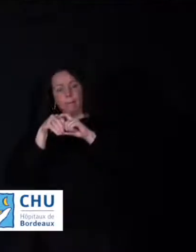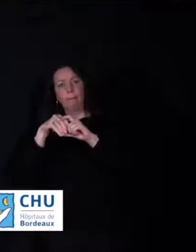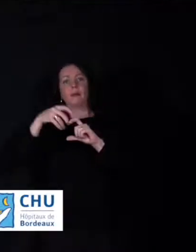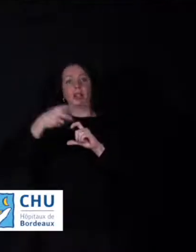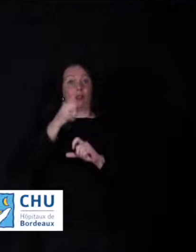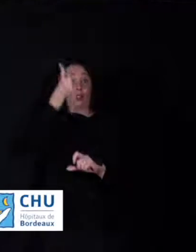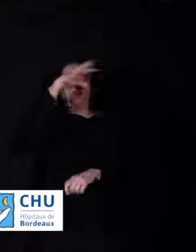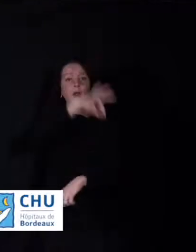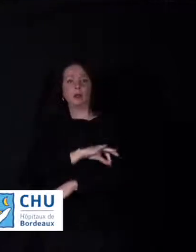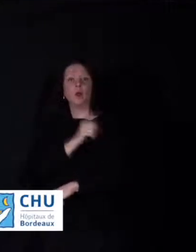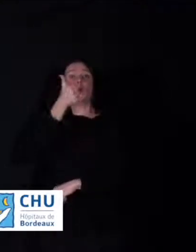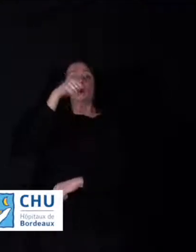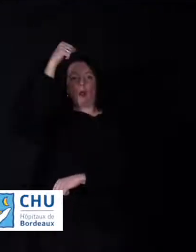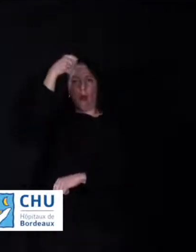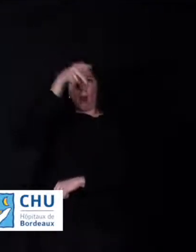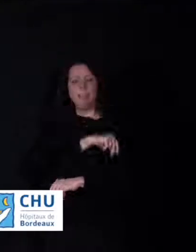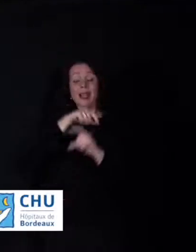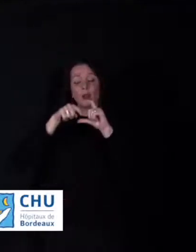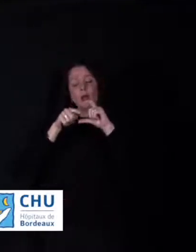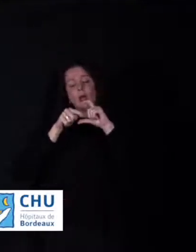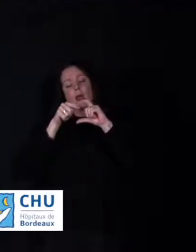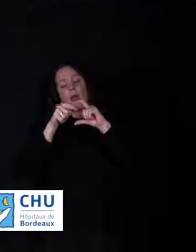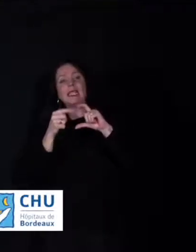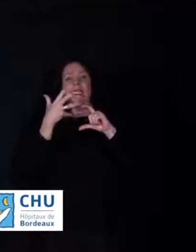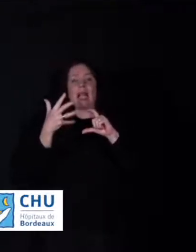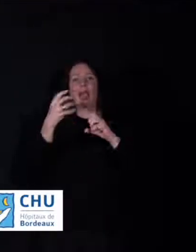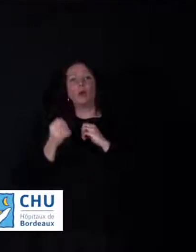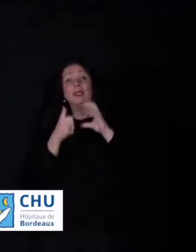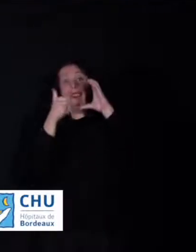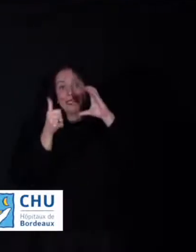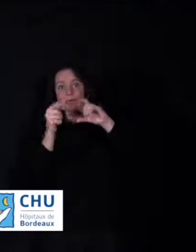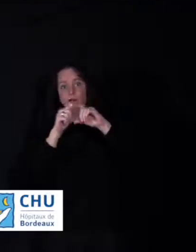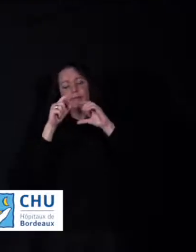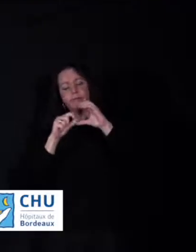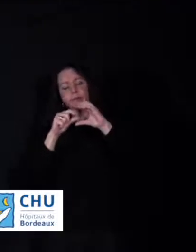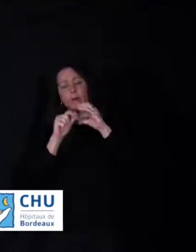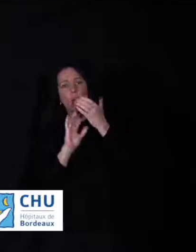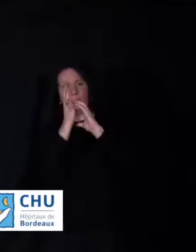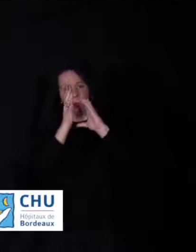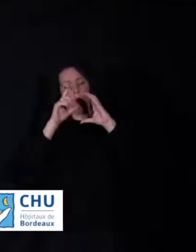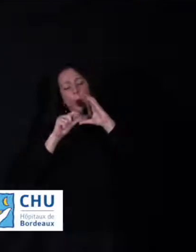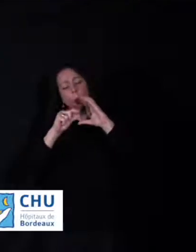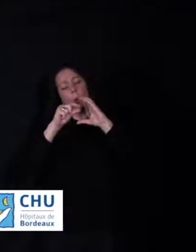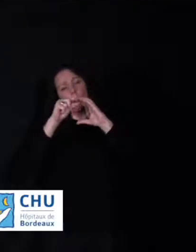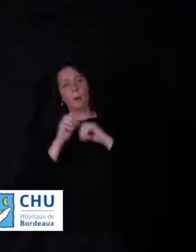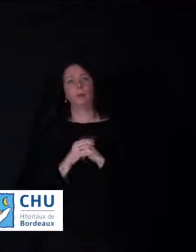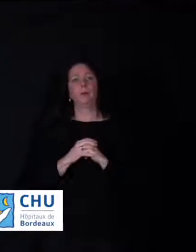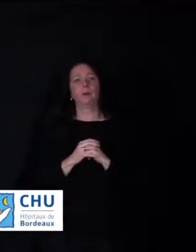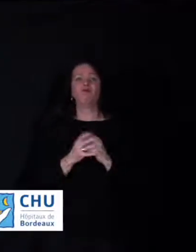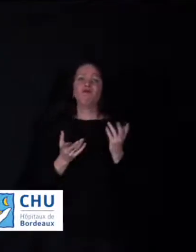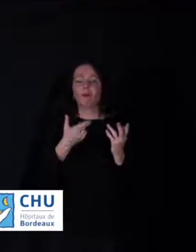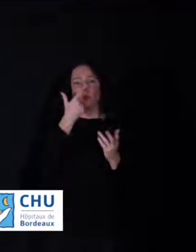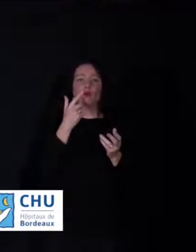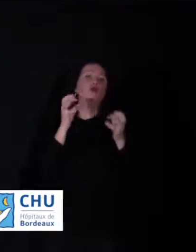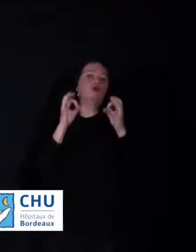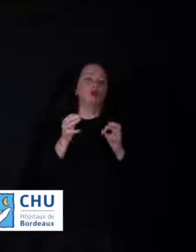une injection, qui va contenir 5 ou 6 agents infectieux. Je trouve que c'est plus